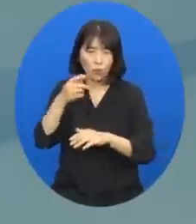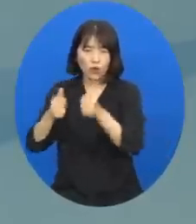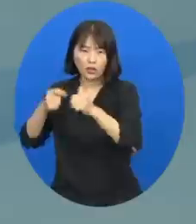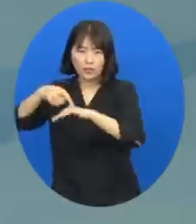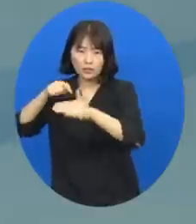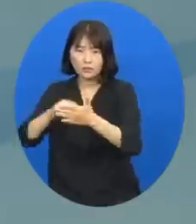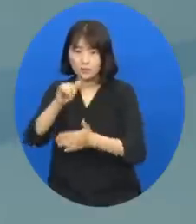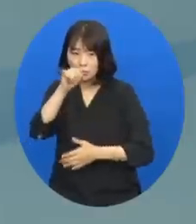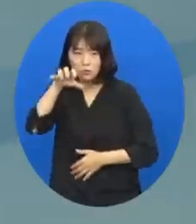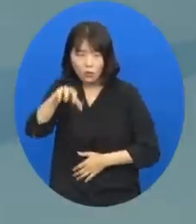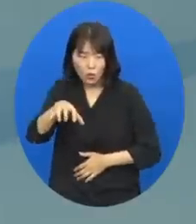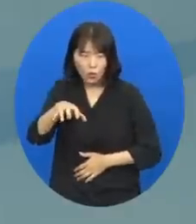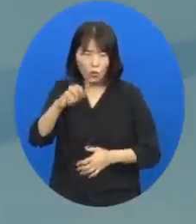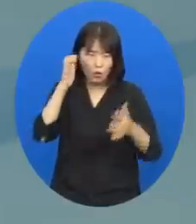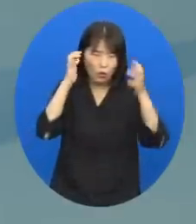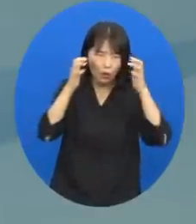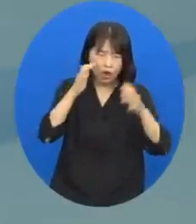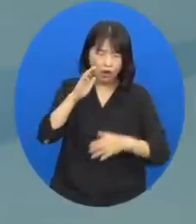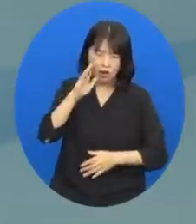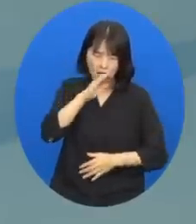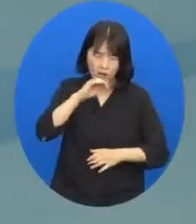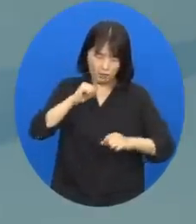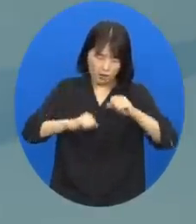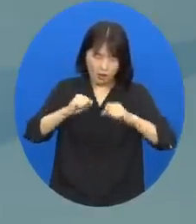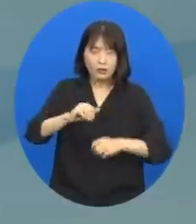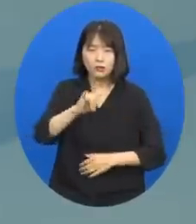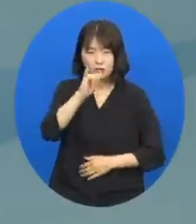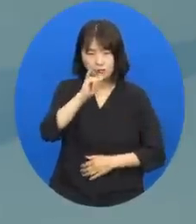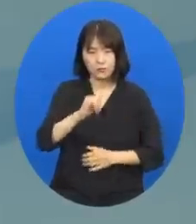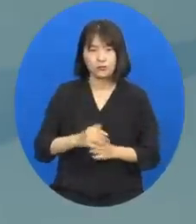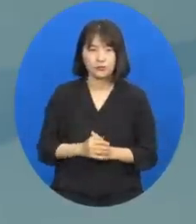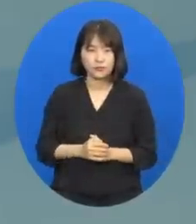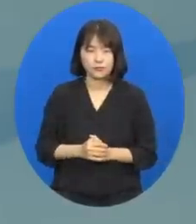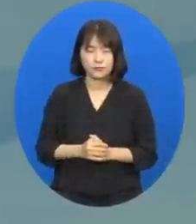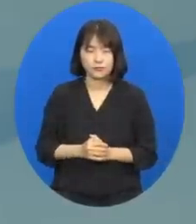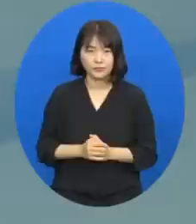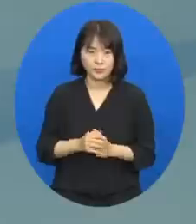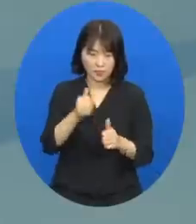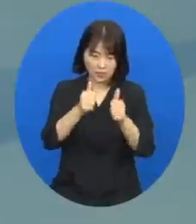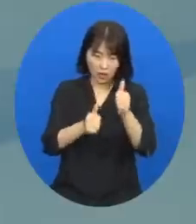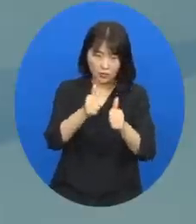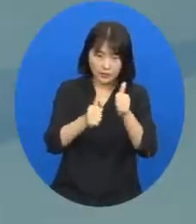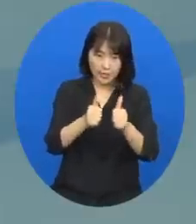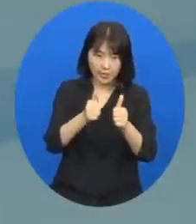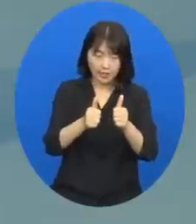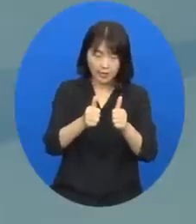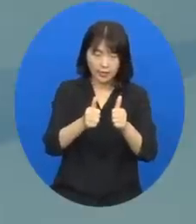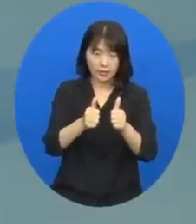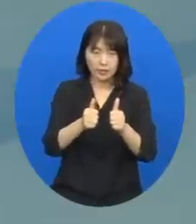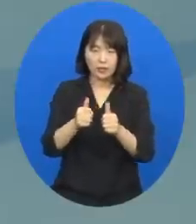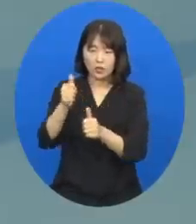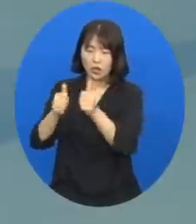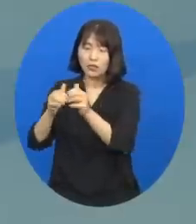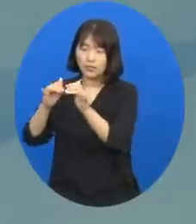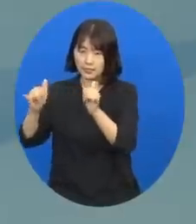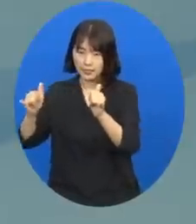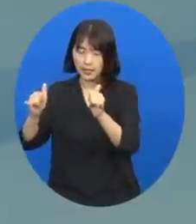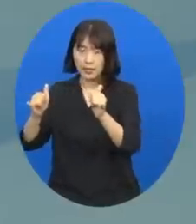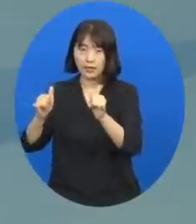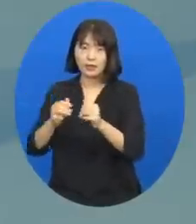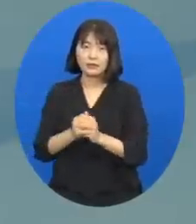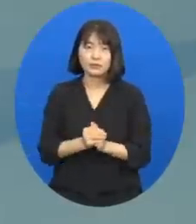악한 행위가 있습니다 이 경쟁 이런 말 그리고 경쟁자 라는 말이 my 버리죠 이